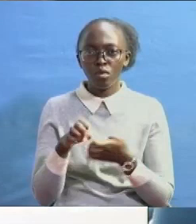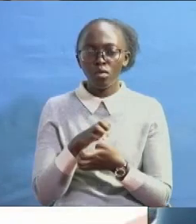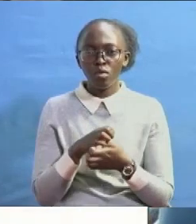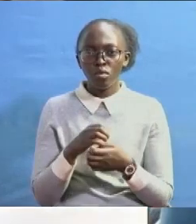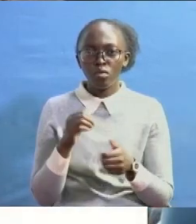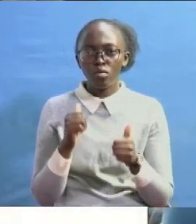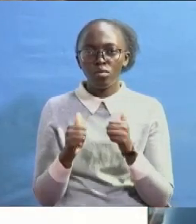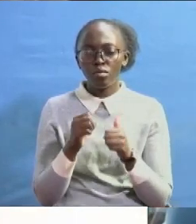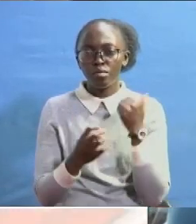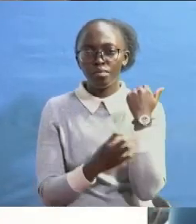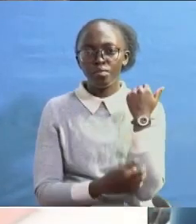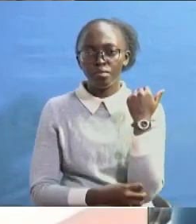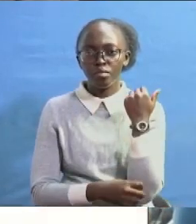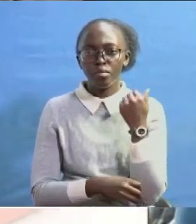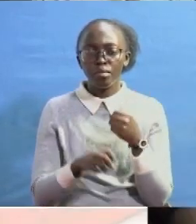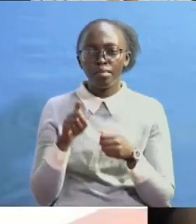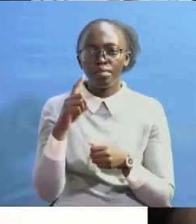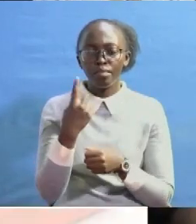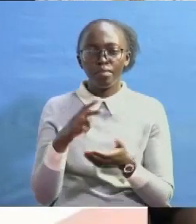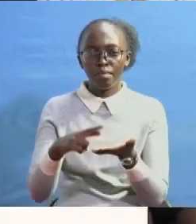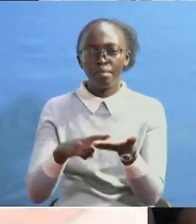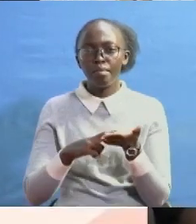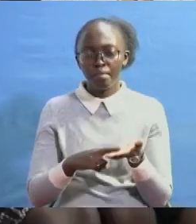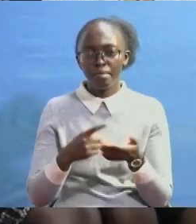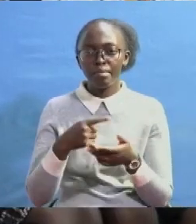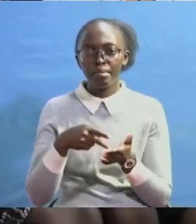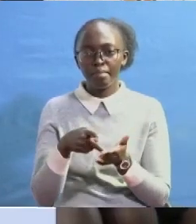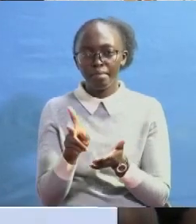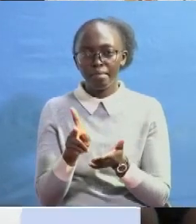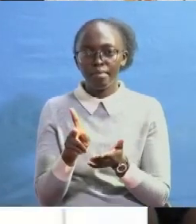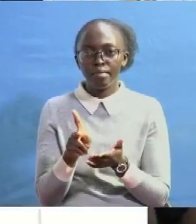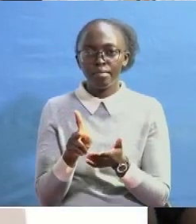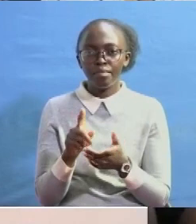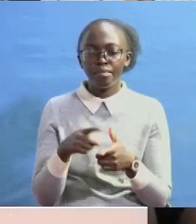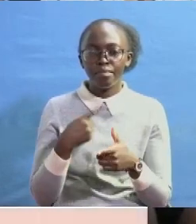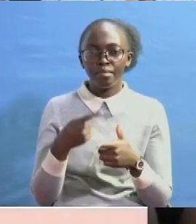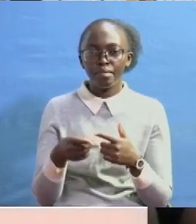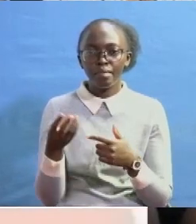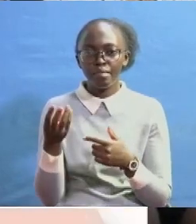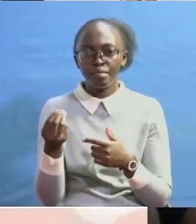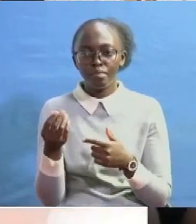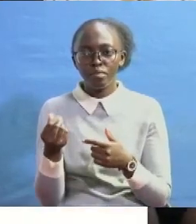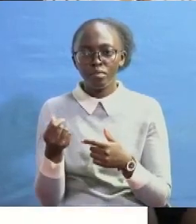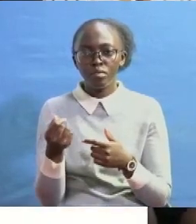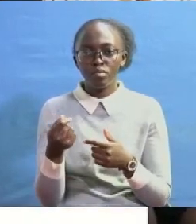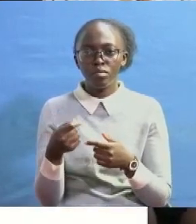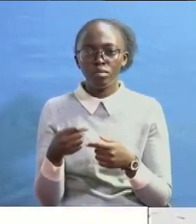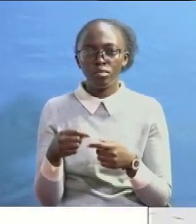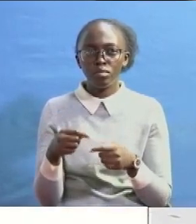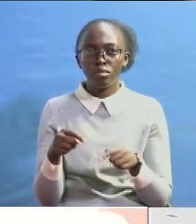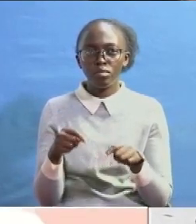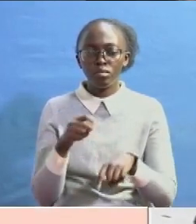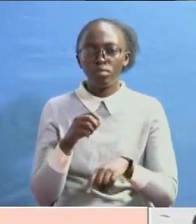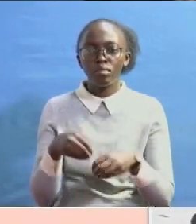inawaumiza walipa kodi na kuna uwezekano wa mamlaka ya kisheria kupatia kipaumbele undaji wa pesa kama kwa kutoa vibali badala